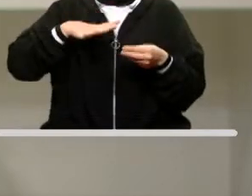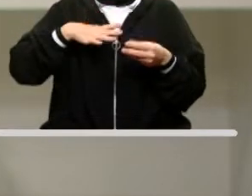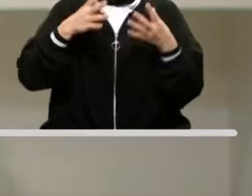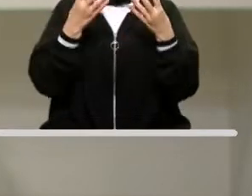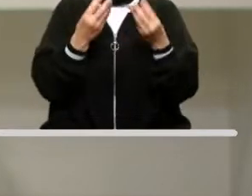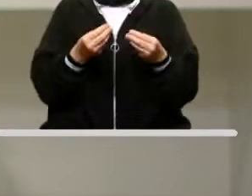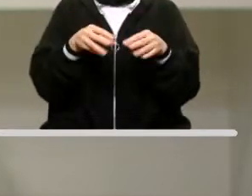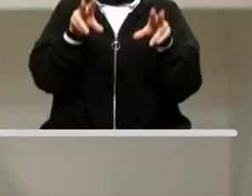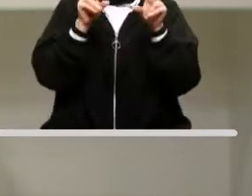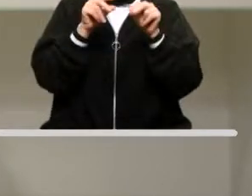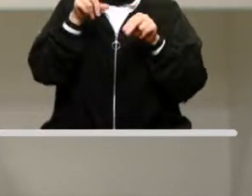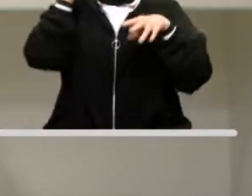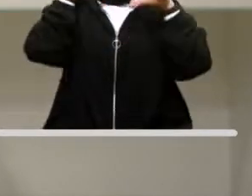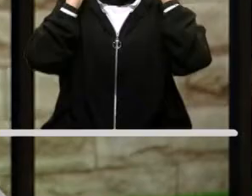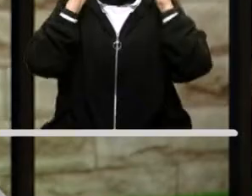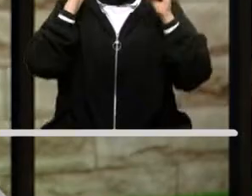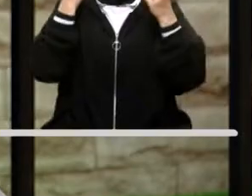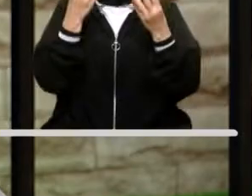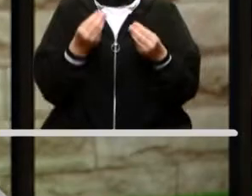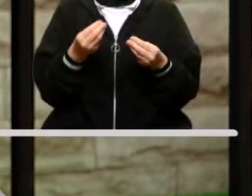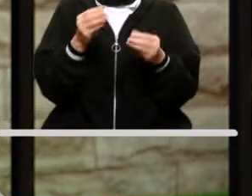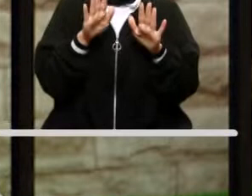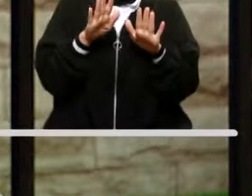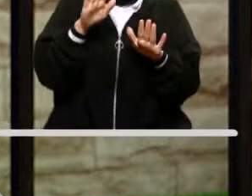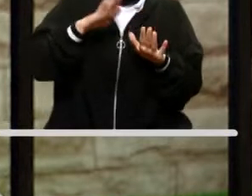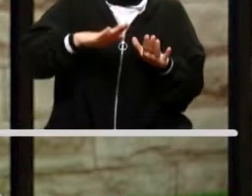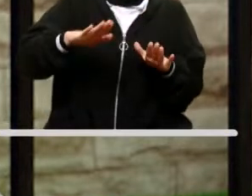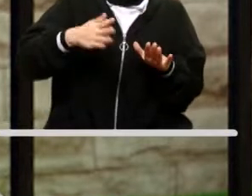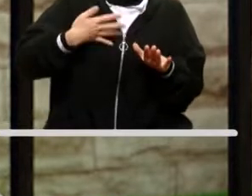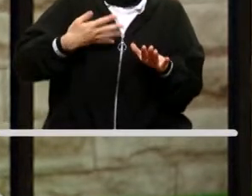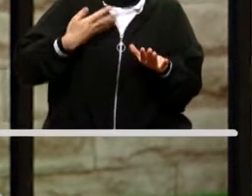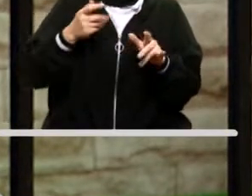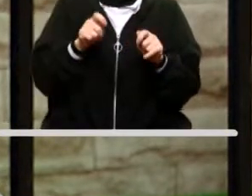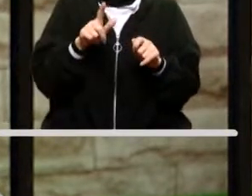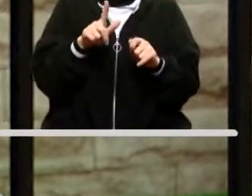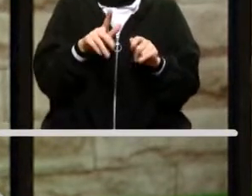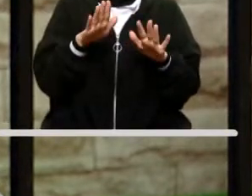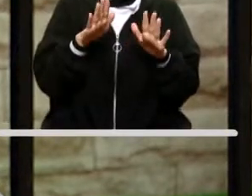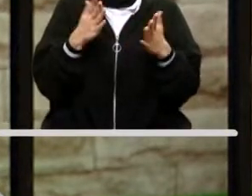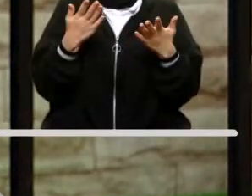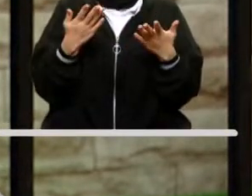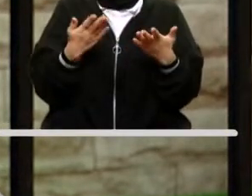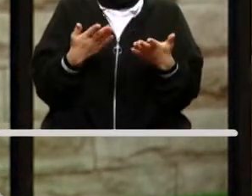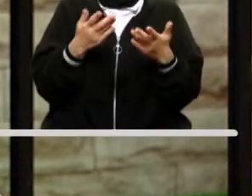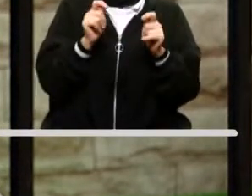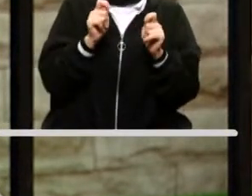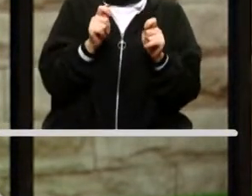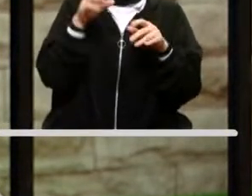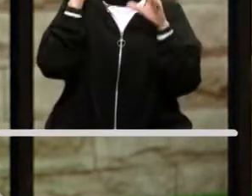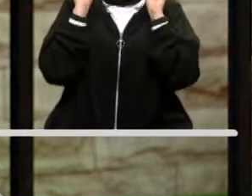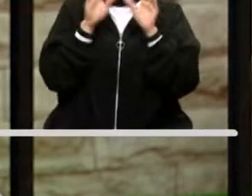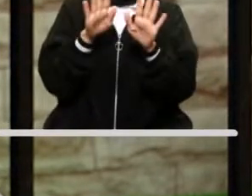öğrenme gerçekleşir. Ama çocuk merak etmeli. Yani bizim dış motivasyonla öğrettiğimiz zorunlu öğrenme değil,